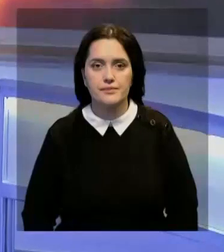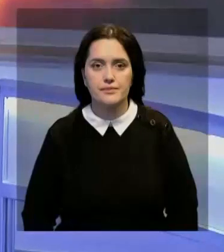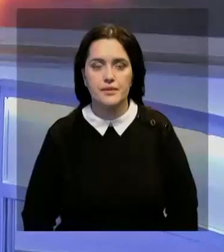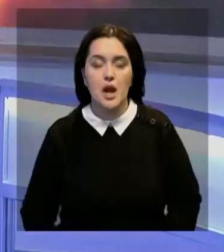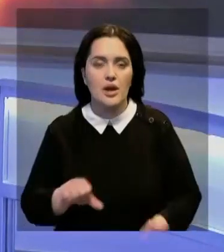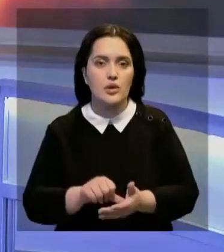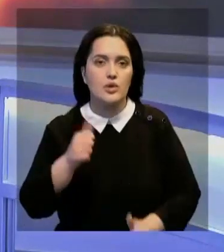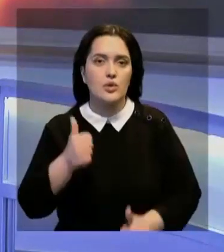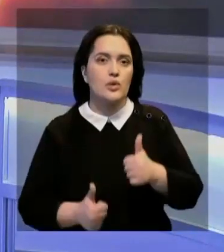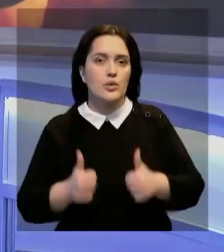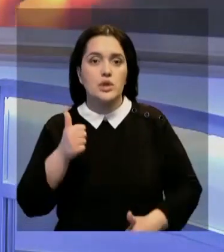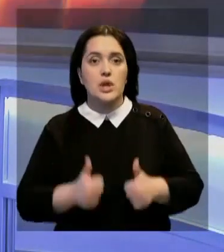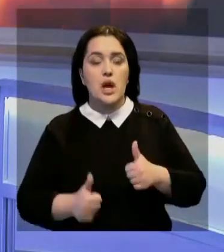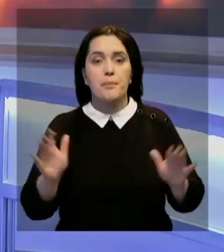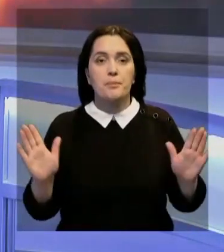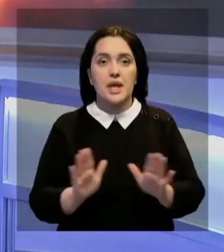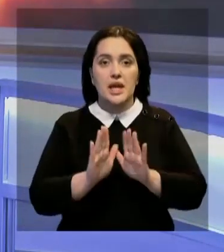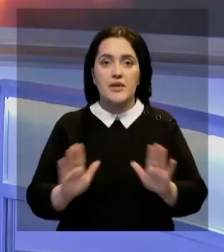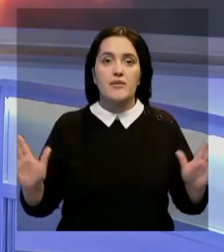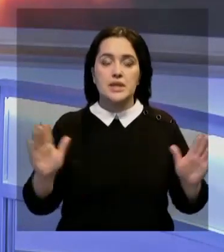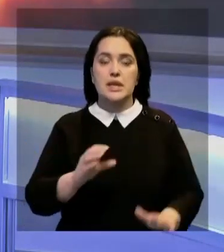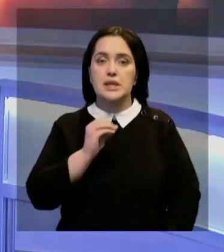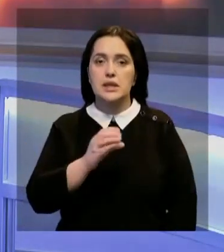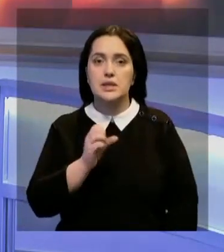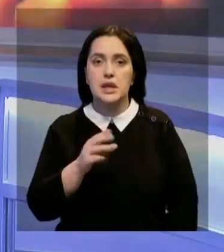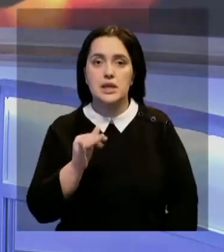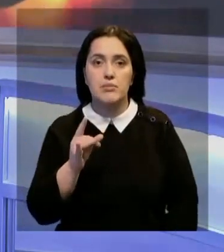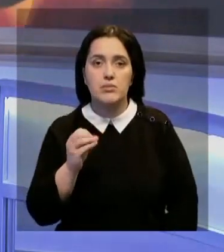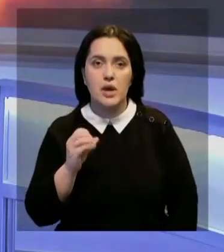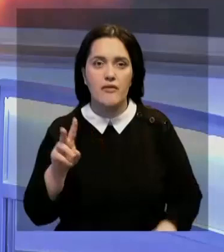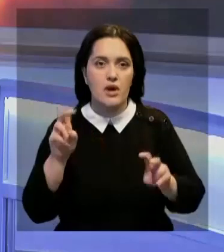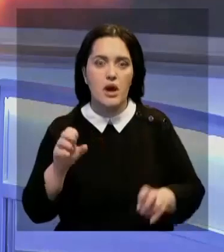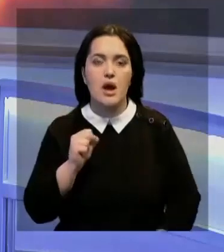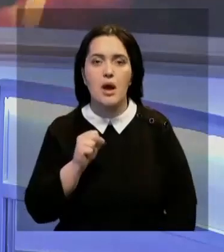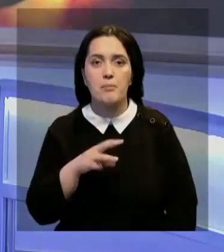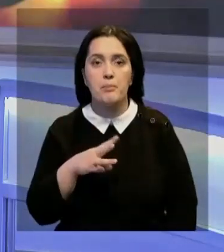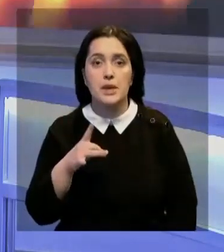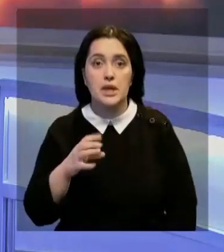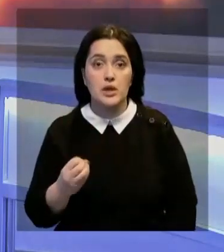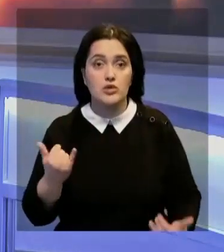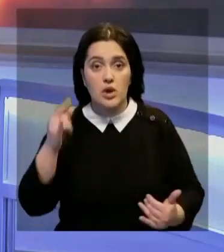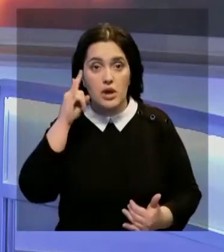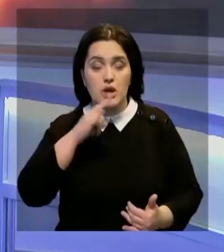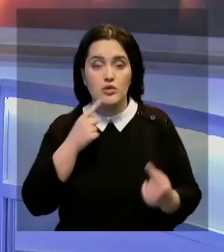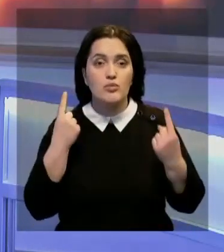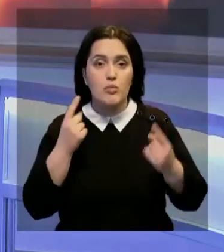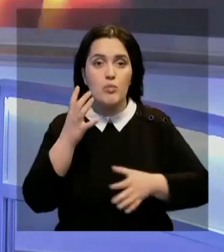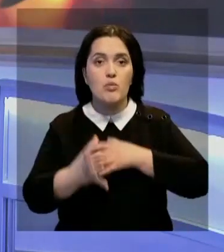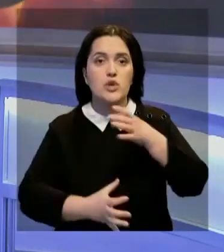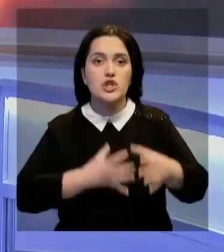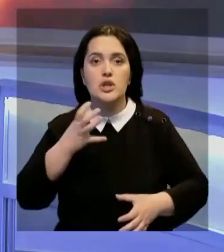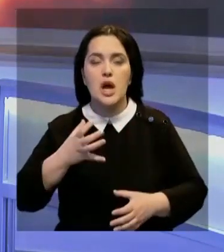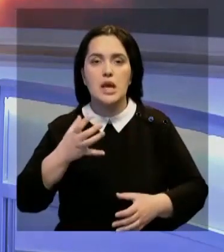покоривший славянский базар певец ернар содержать более известный под псевдонимом а мире сегодня представил казахстан на крупнейшем международном